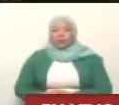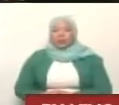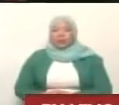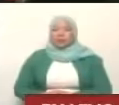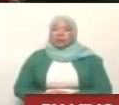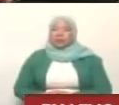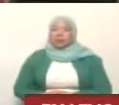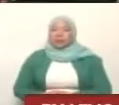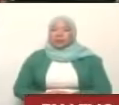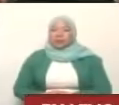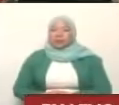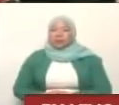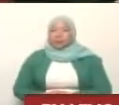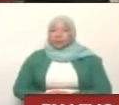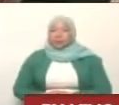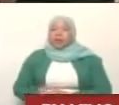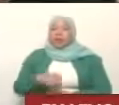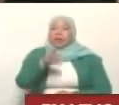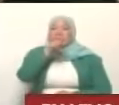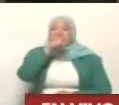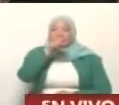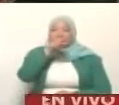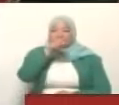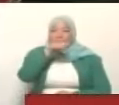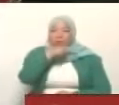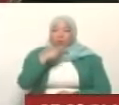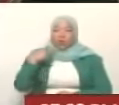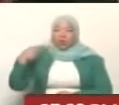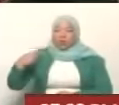你在这个访问之中怎么样了？过得好吗？ 可以跟我说一下吗？